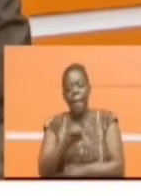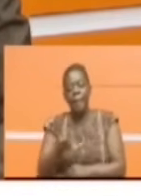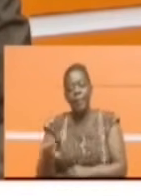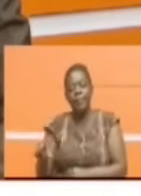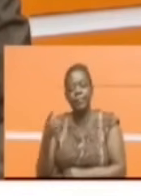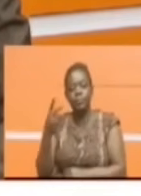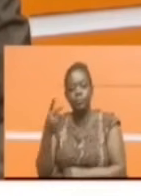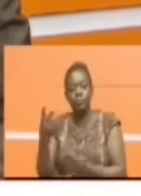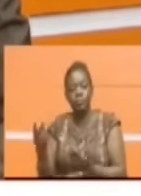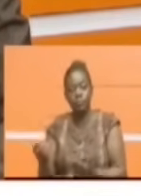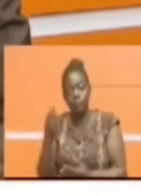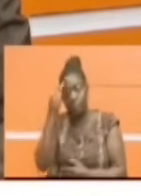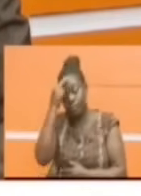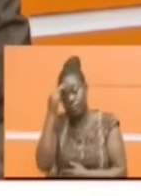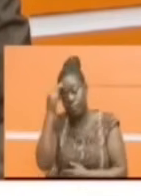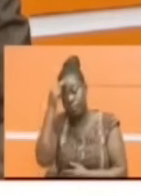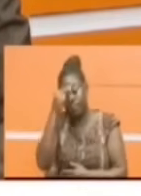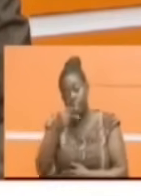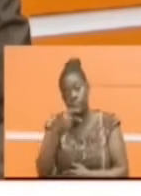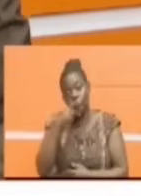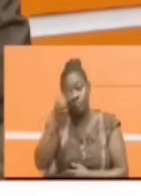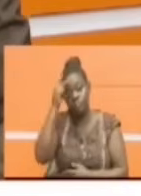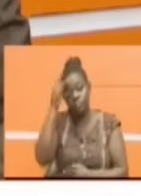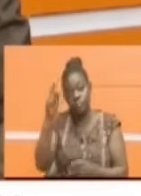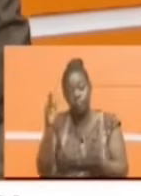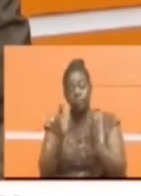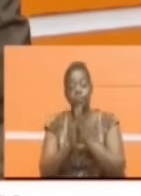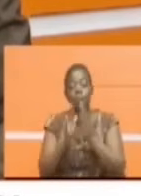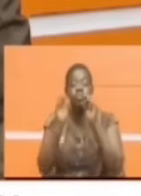2 era abayizi abazadde